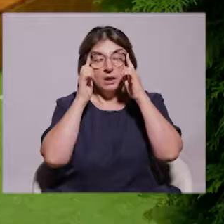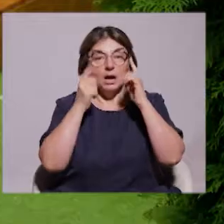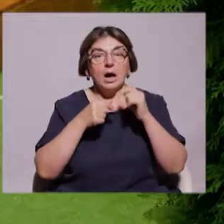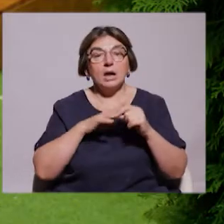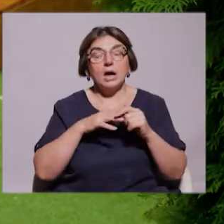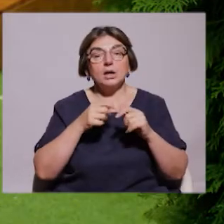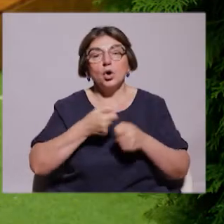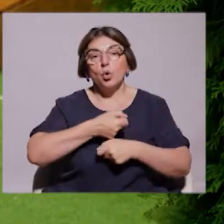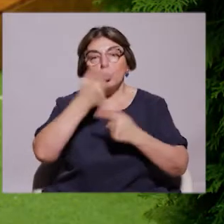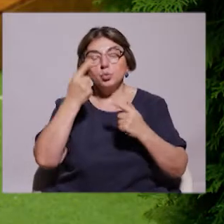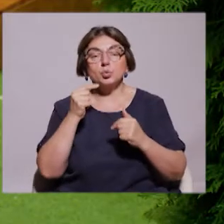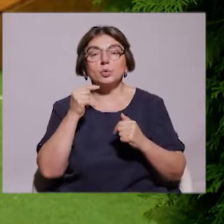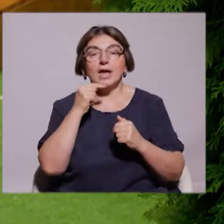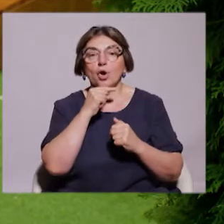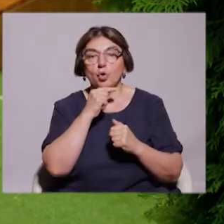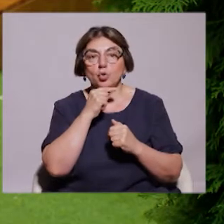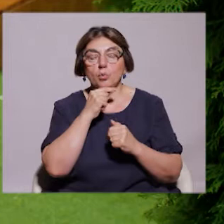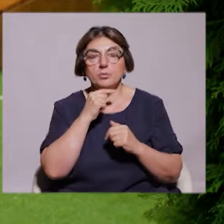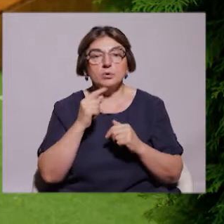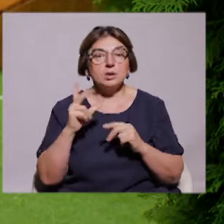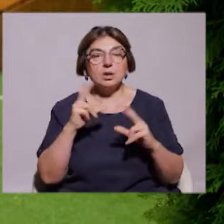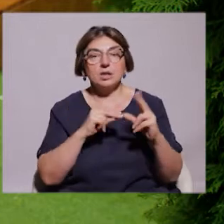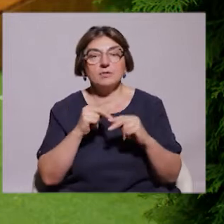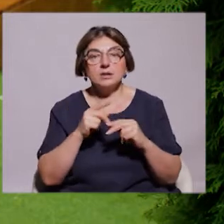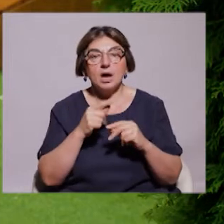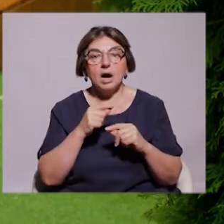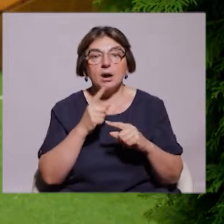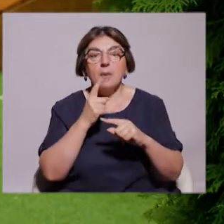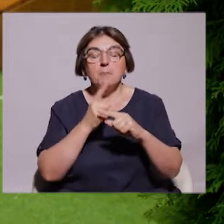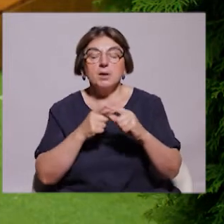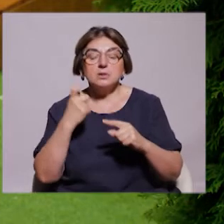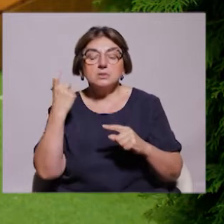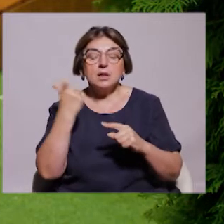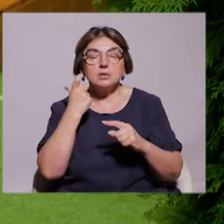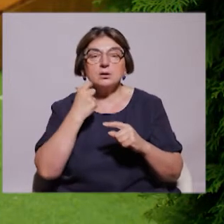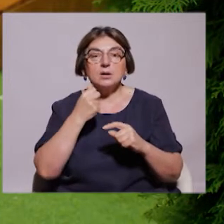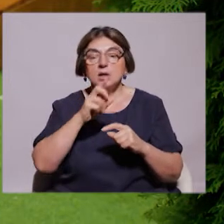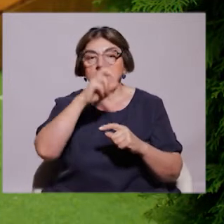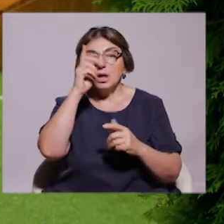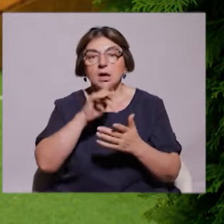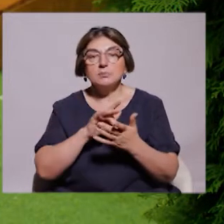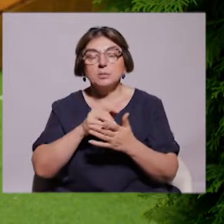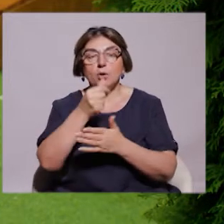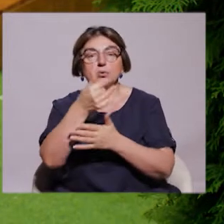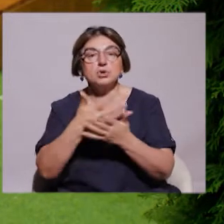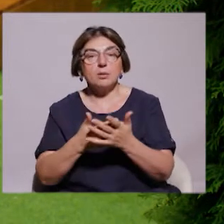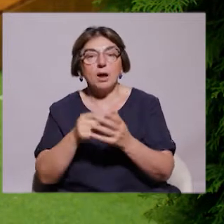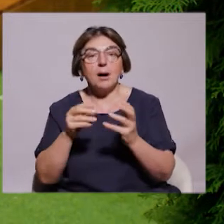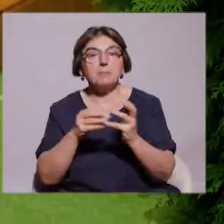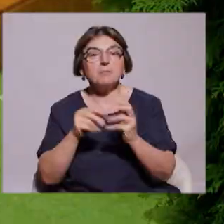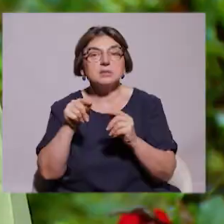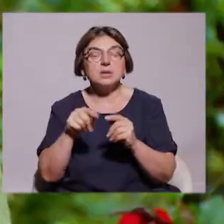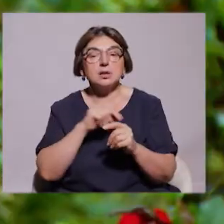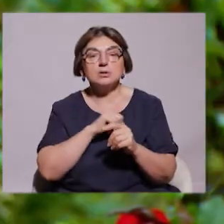თვალსაზრისით. ამიტომ ბერძნებმა აქ თავიანთი დამოუკიდებელი სახელმწიფოები ჩამოაყალიბეს და ამ ტერიტორიაზე ძველი წელთაღრიცხვით მეხუთე საუკუნეში ჩამოყალიბდა